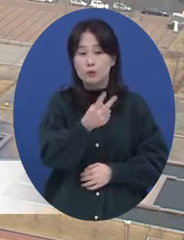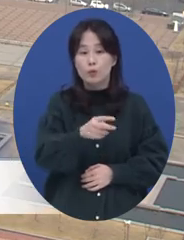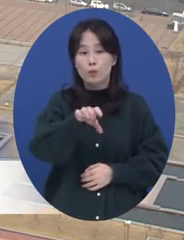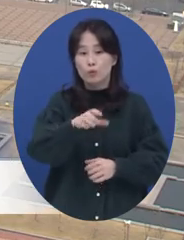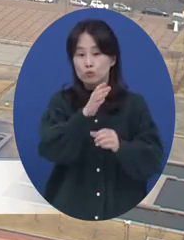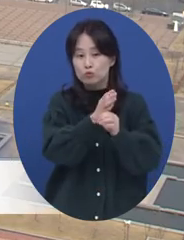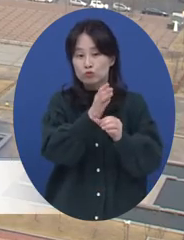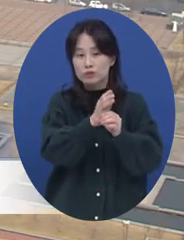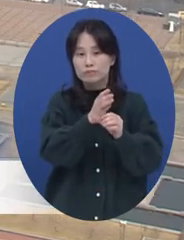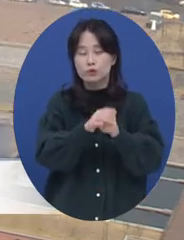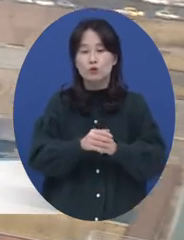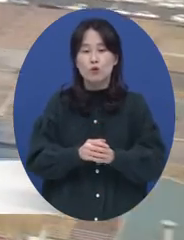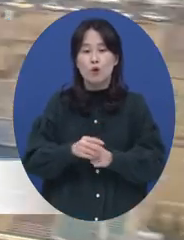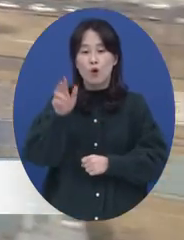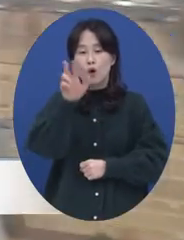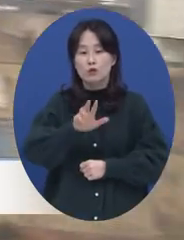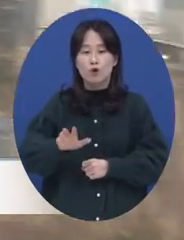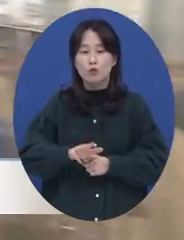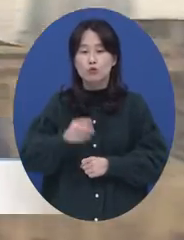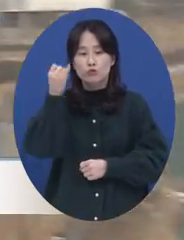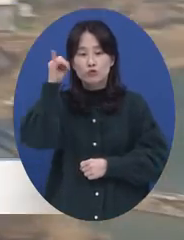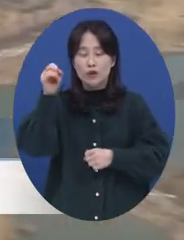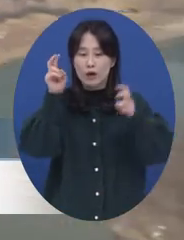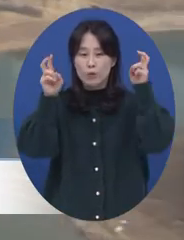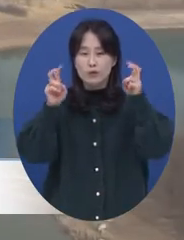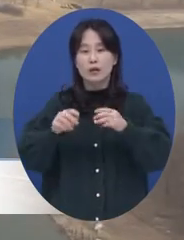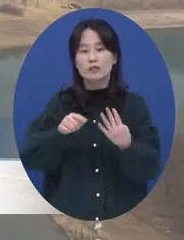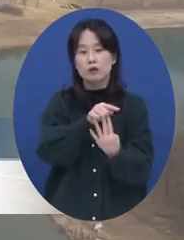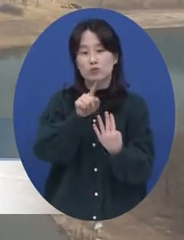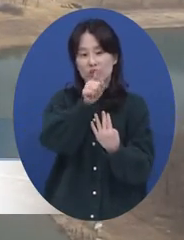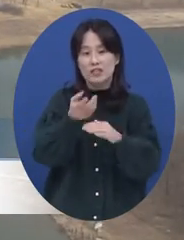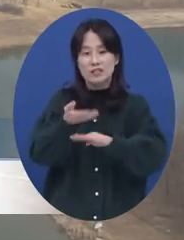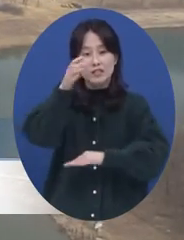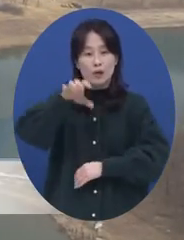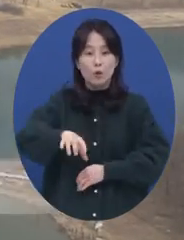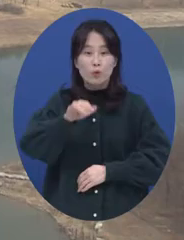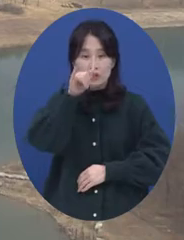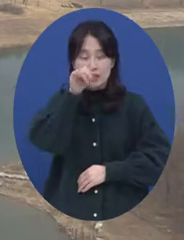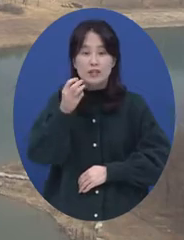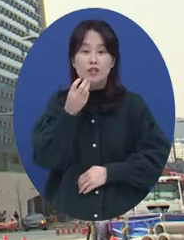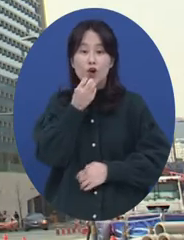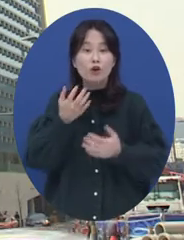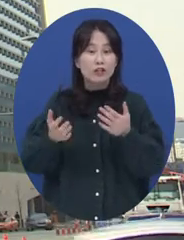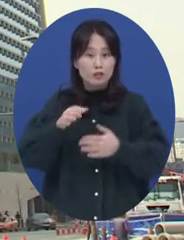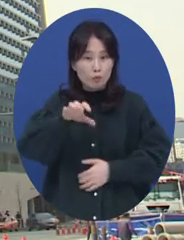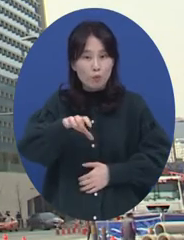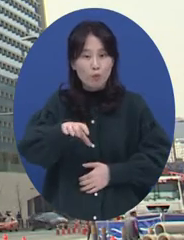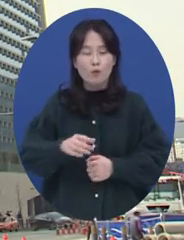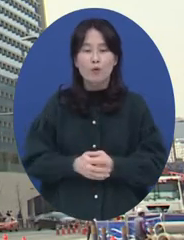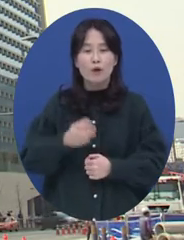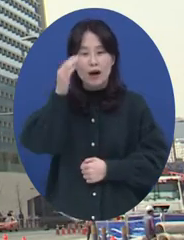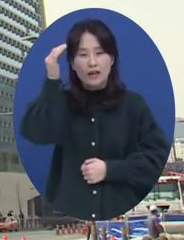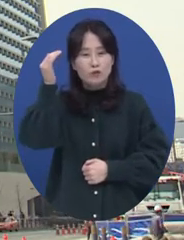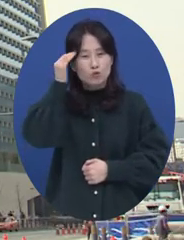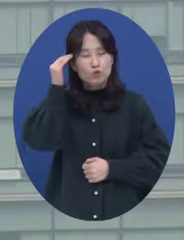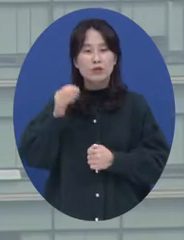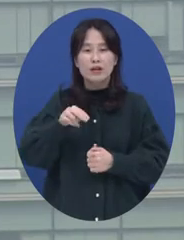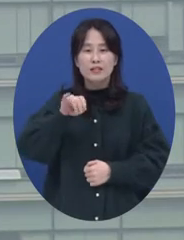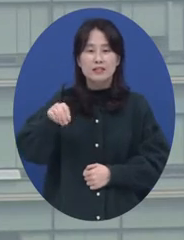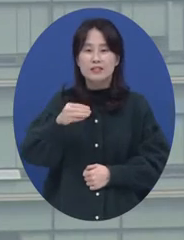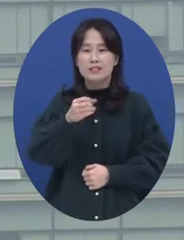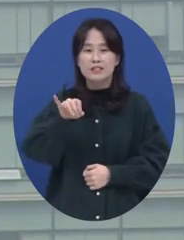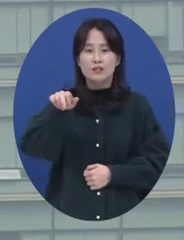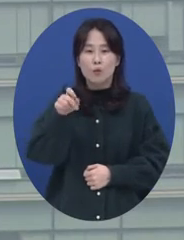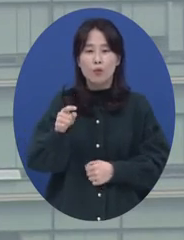판교 테크노벨리 를 중심으로 정부 스타트업의 4분의 의상에 위치한 경기도 경도가 한국의 실리콘밸리를